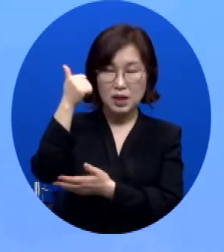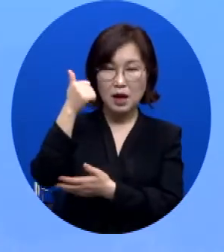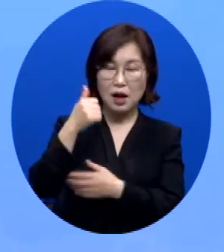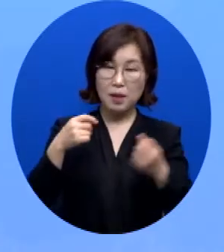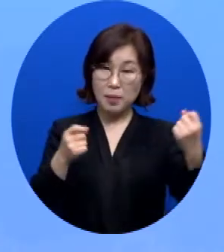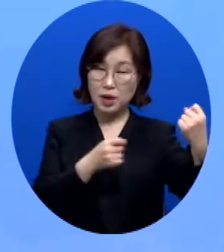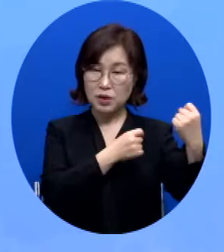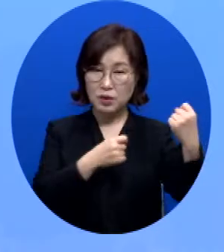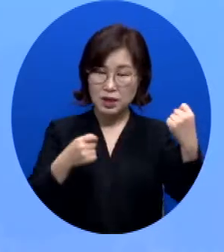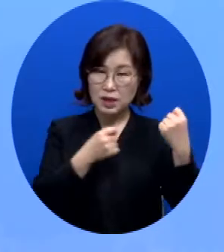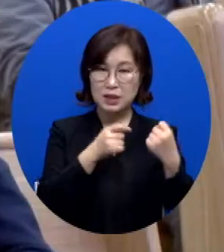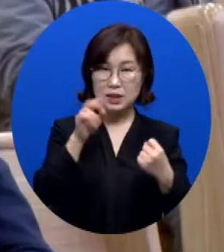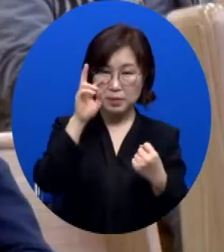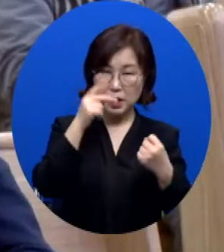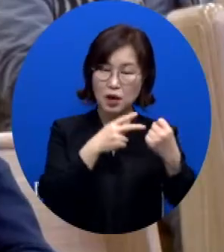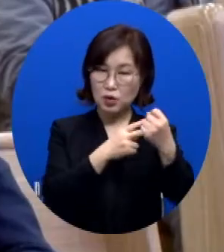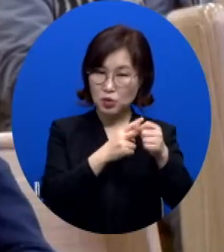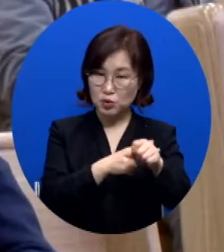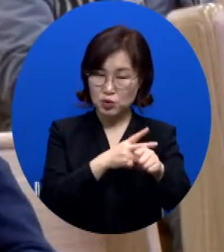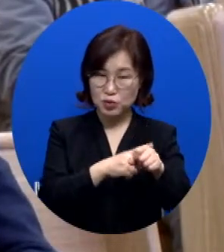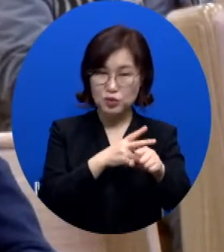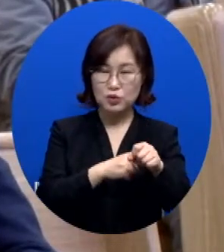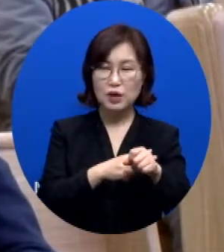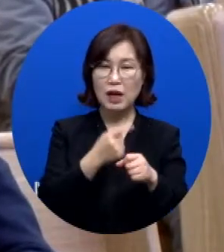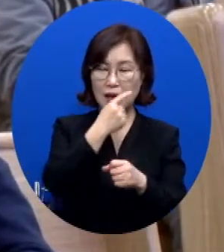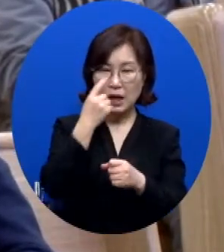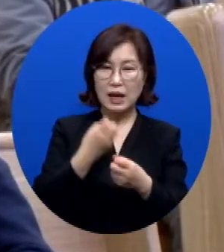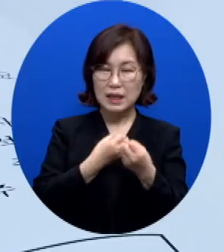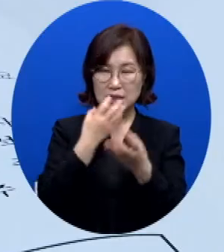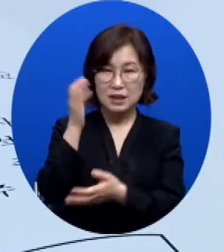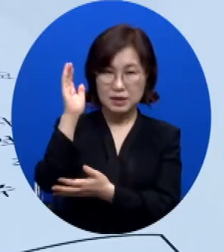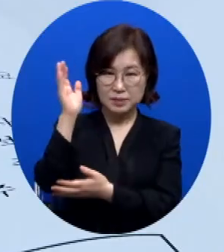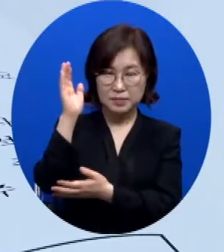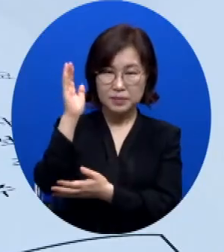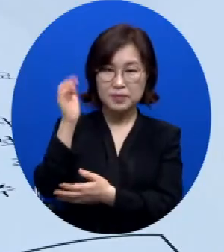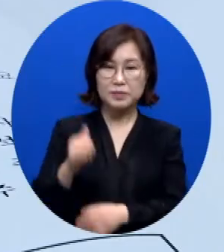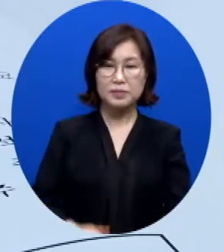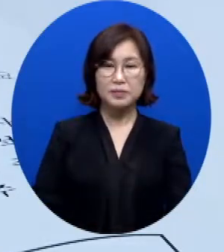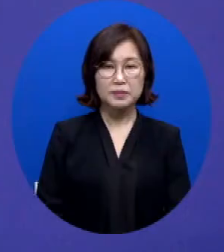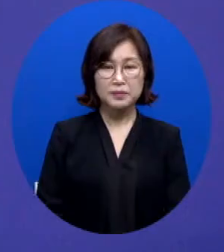바이올리니스트 박지혜 교수가 특강과 찬양 간증 집회를 진행했습니다.